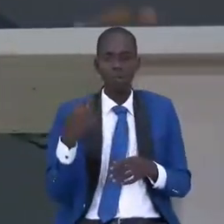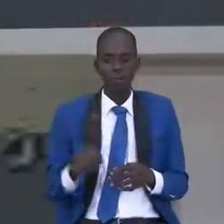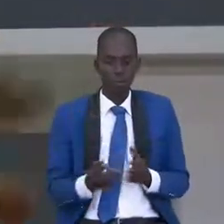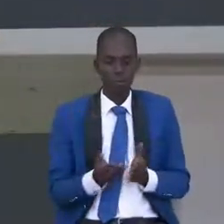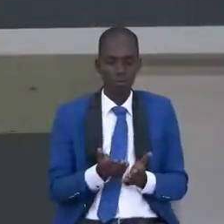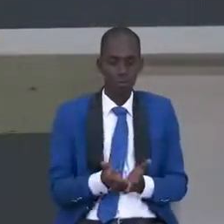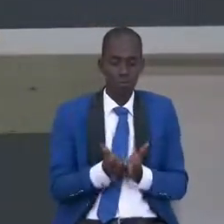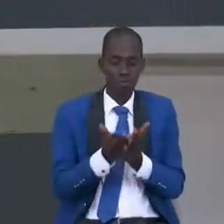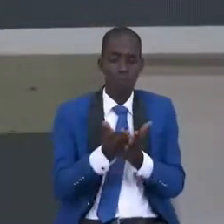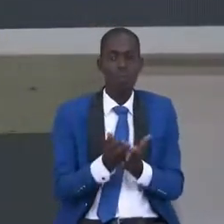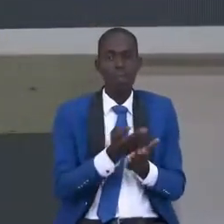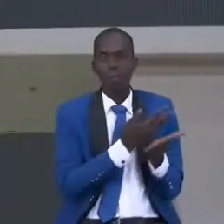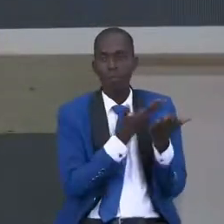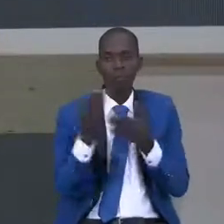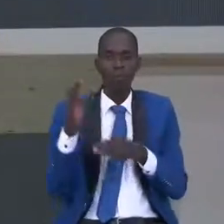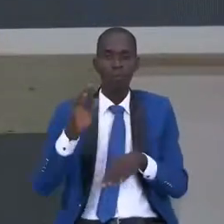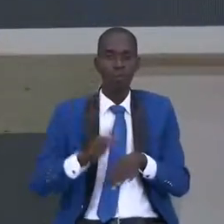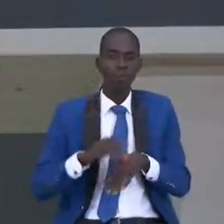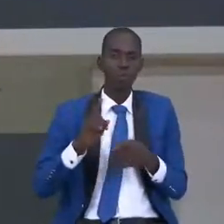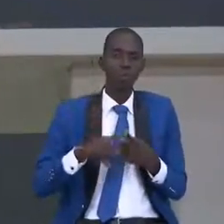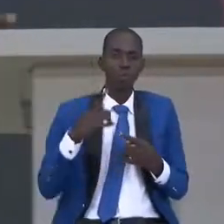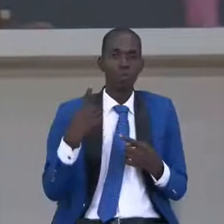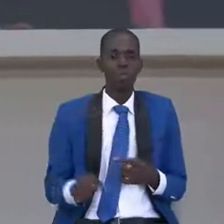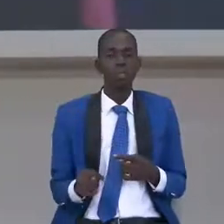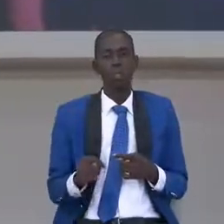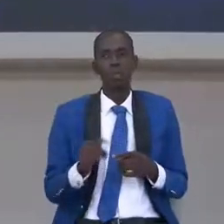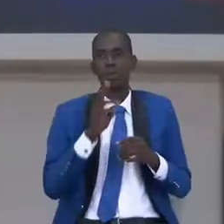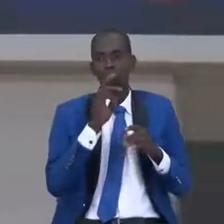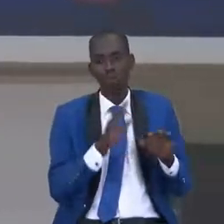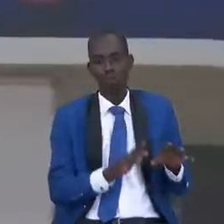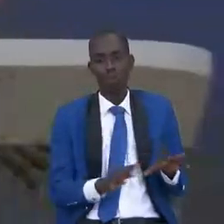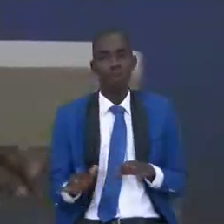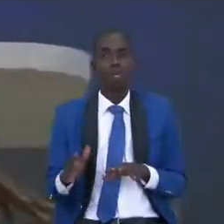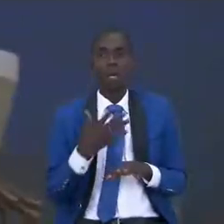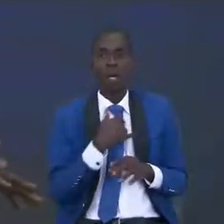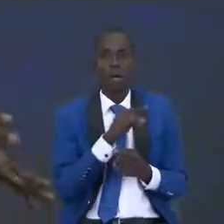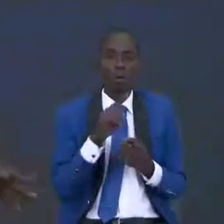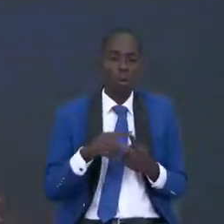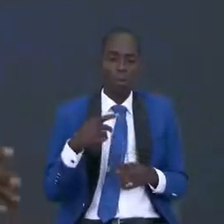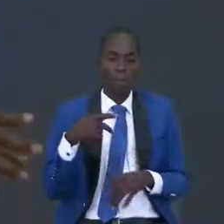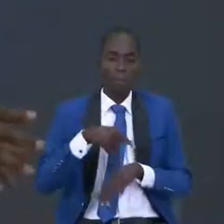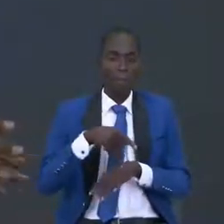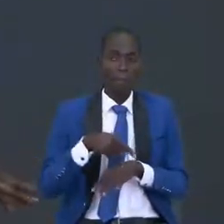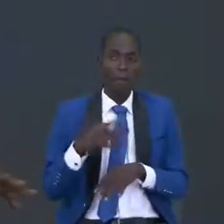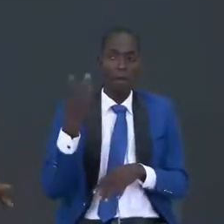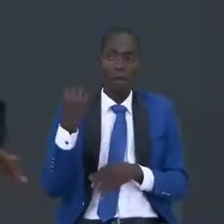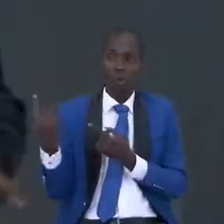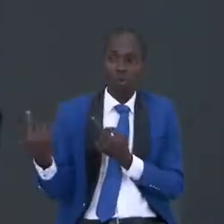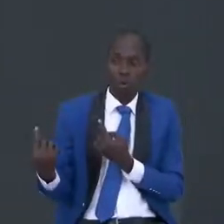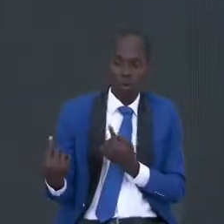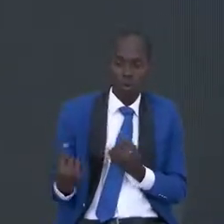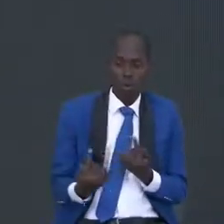mot, viens. Et quand Pierre sortit de la barque